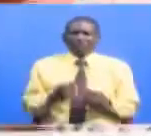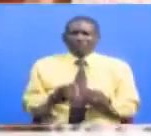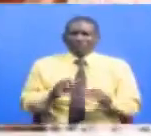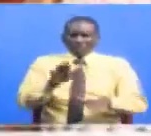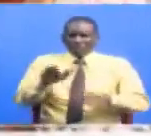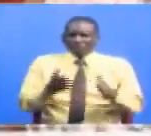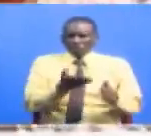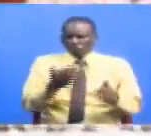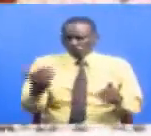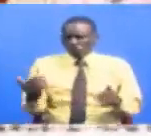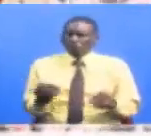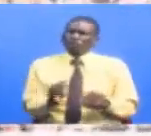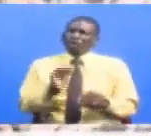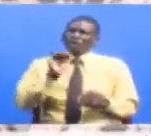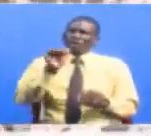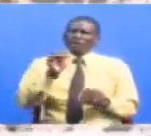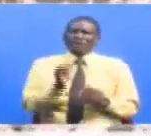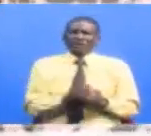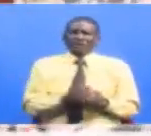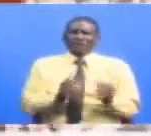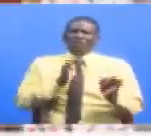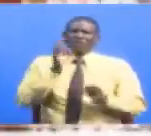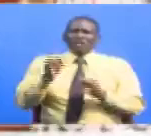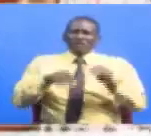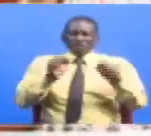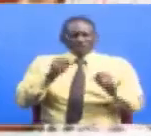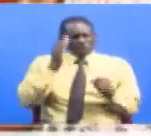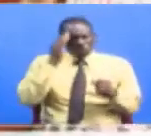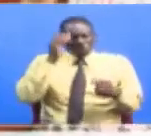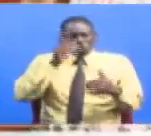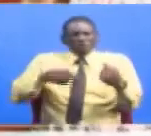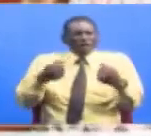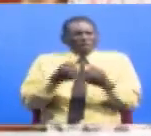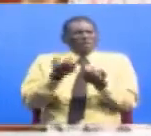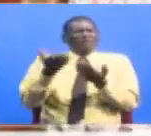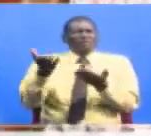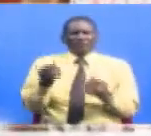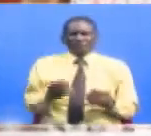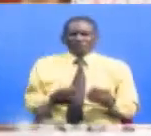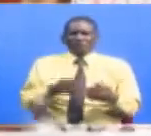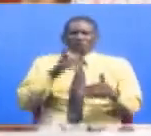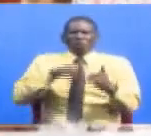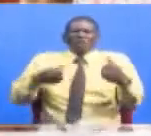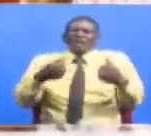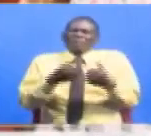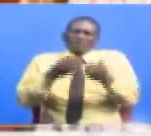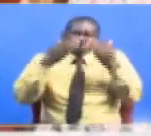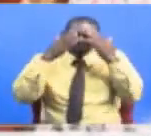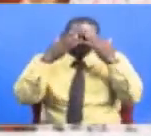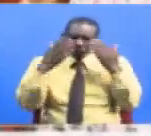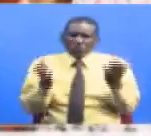watoto tunaomba kama tunaweza jua ni nini iliendelea, ni nini ilihappen,